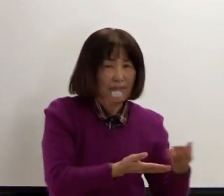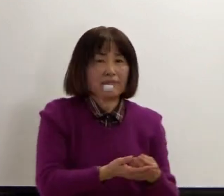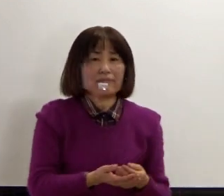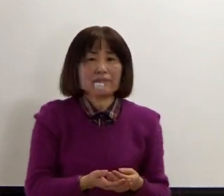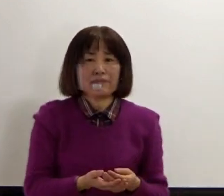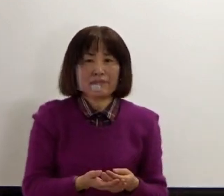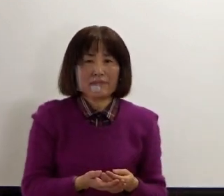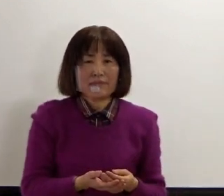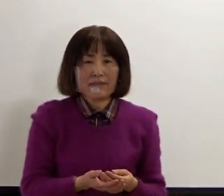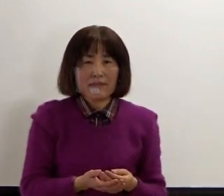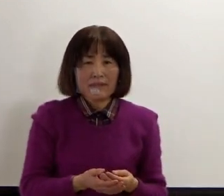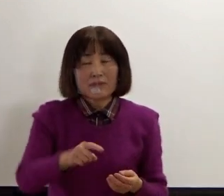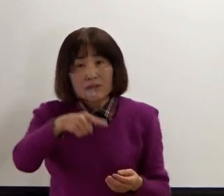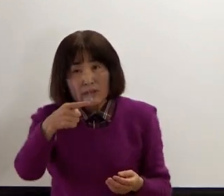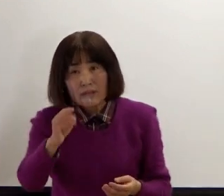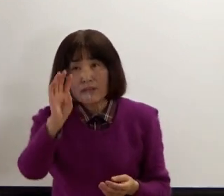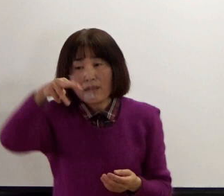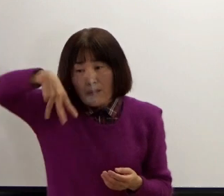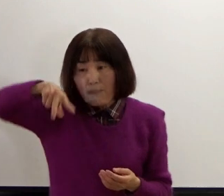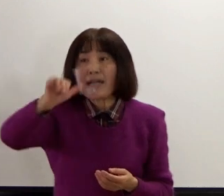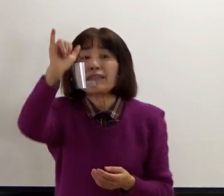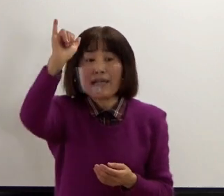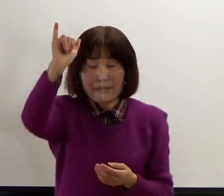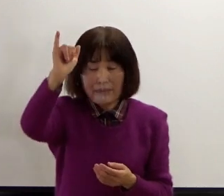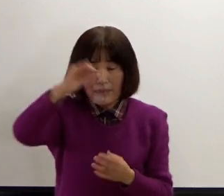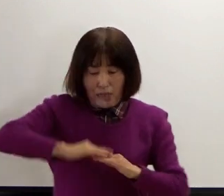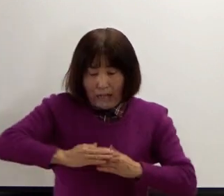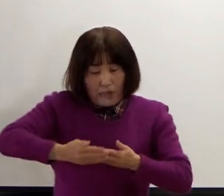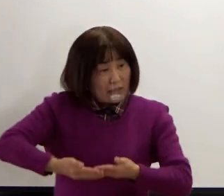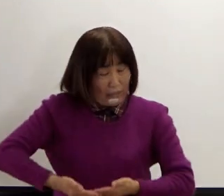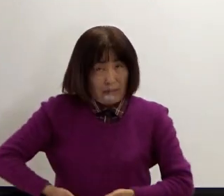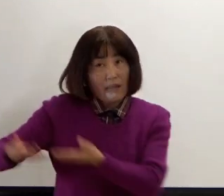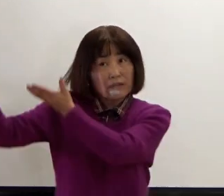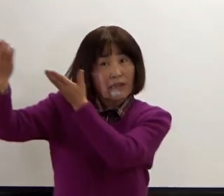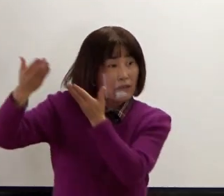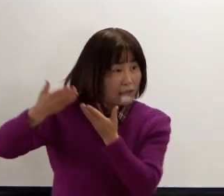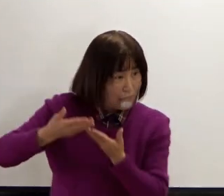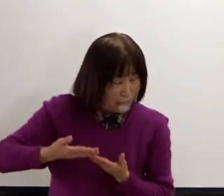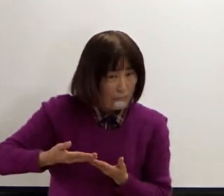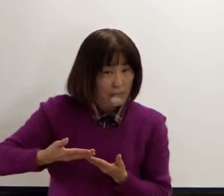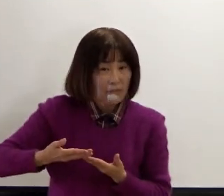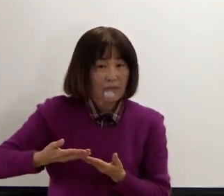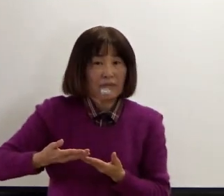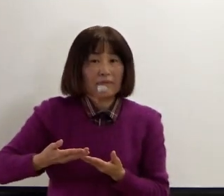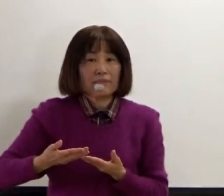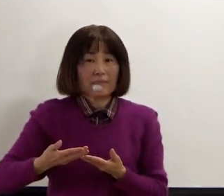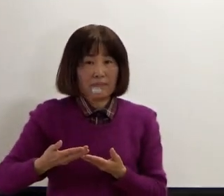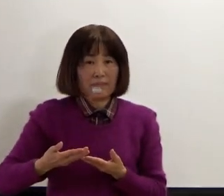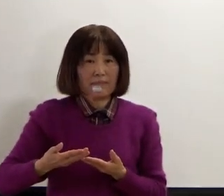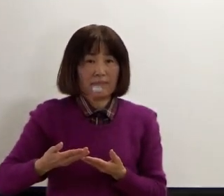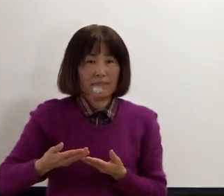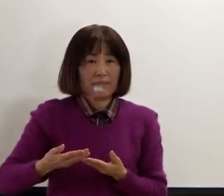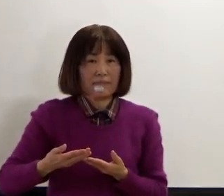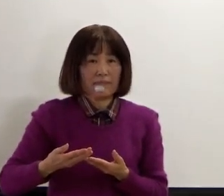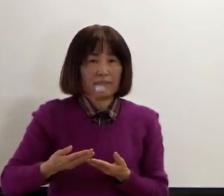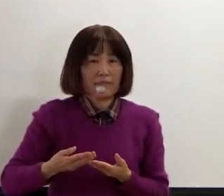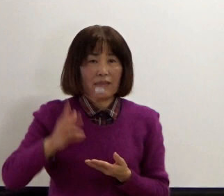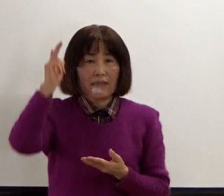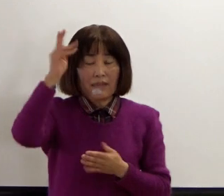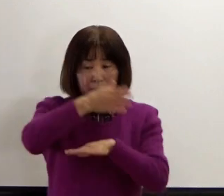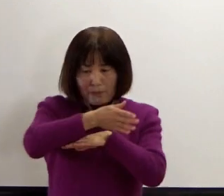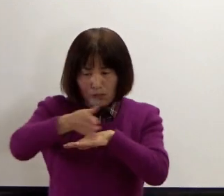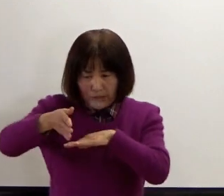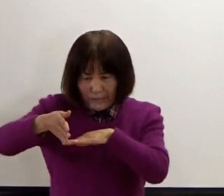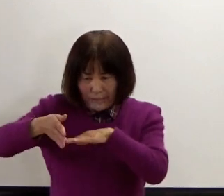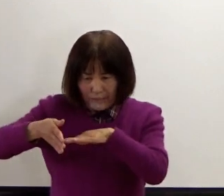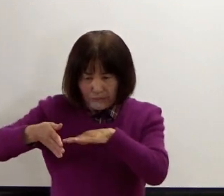を確信できていなきゃいけないですから、そのタイミングで、マリアに受胎告知を、でマリアがエリ